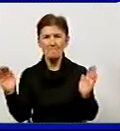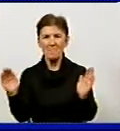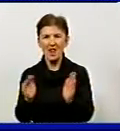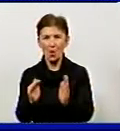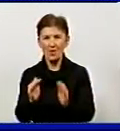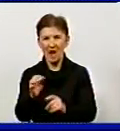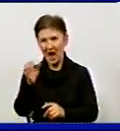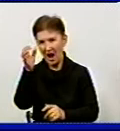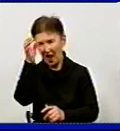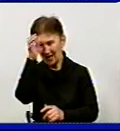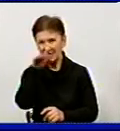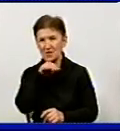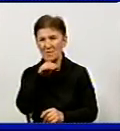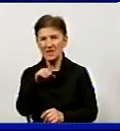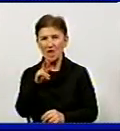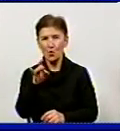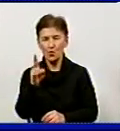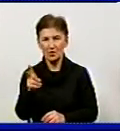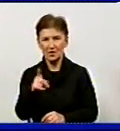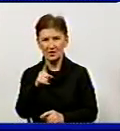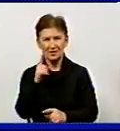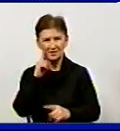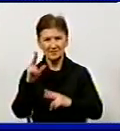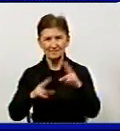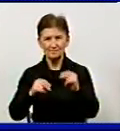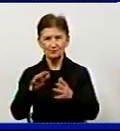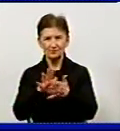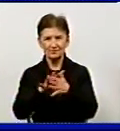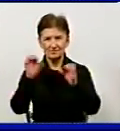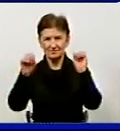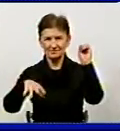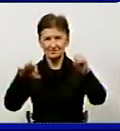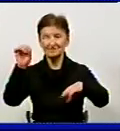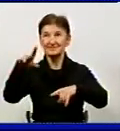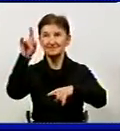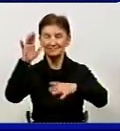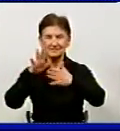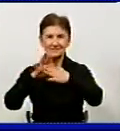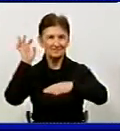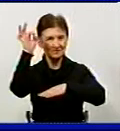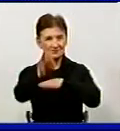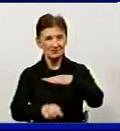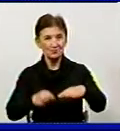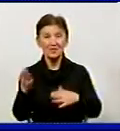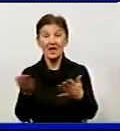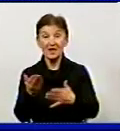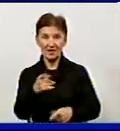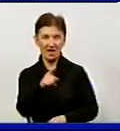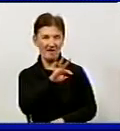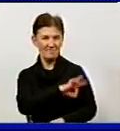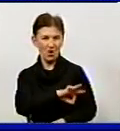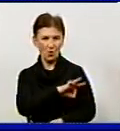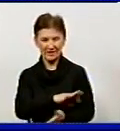України. Чому учень вважає проблему космічних відходів актуальною та які економічні вигоди має його